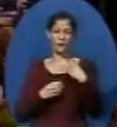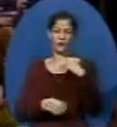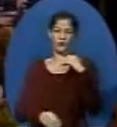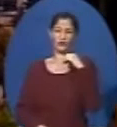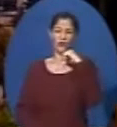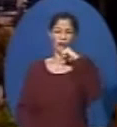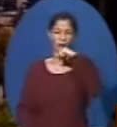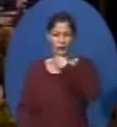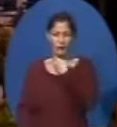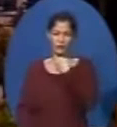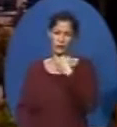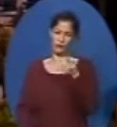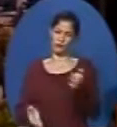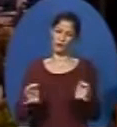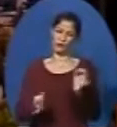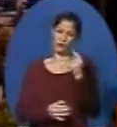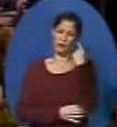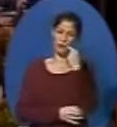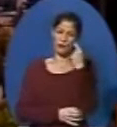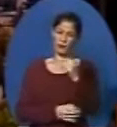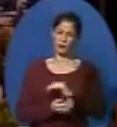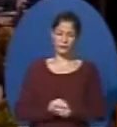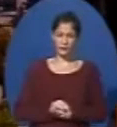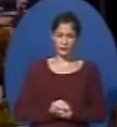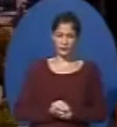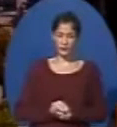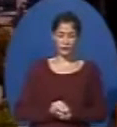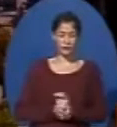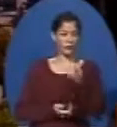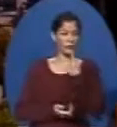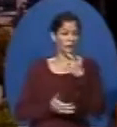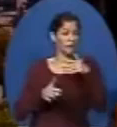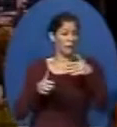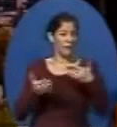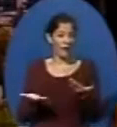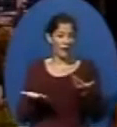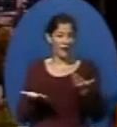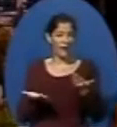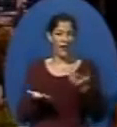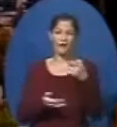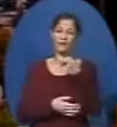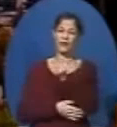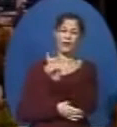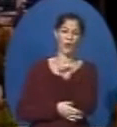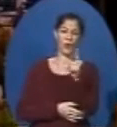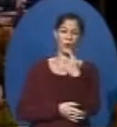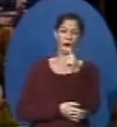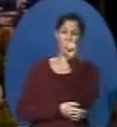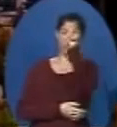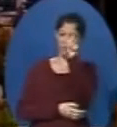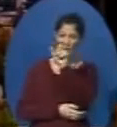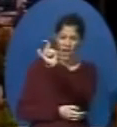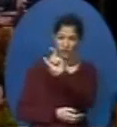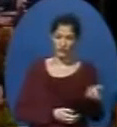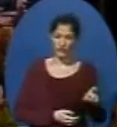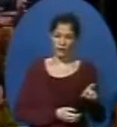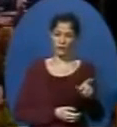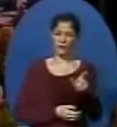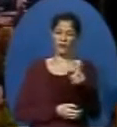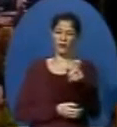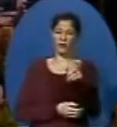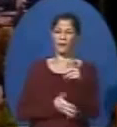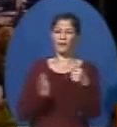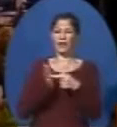המשפט הפלילי. כלומר, אתה לא מרשיע אדם, גם אם אתה חושב שהוא עבר את העבירה, על